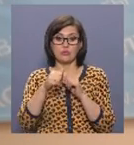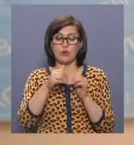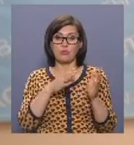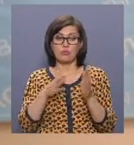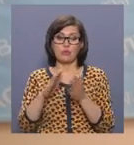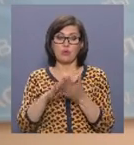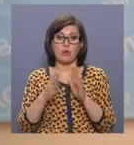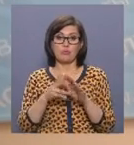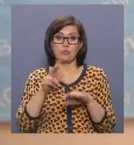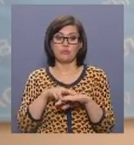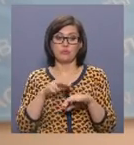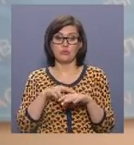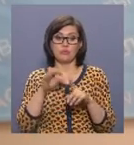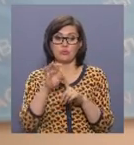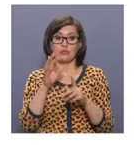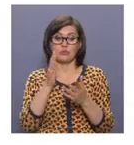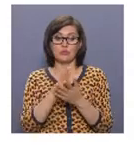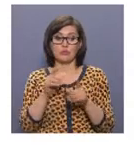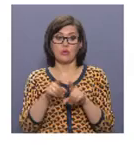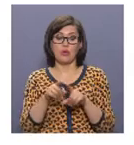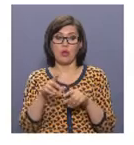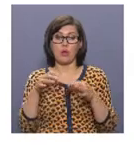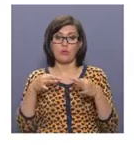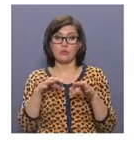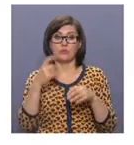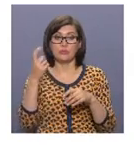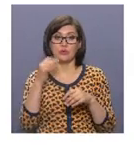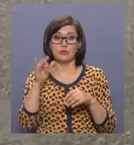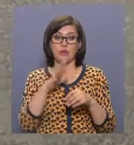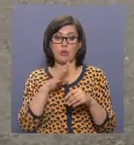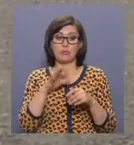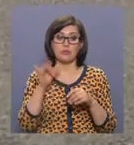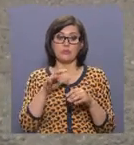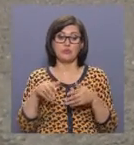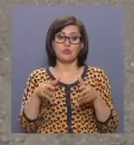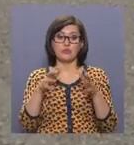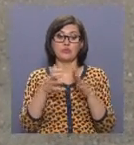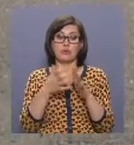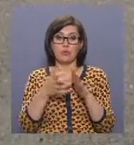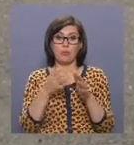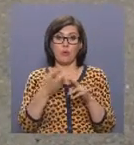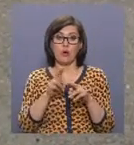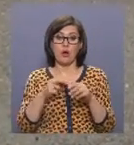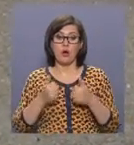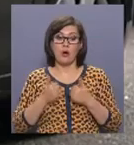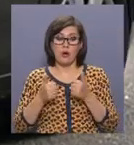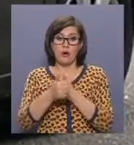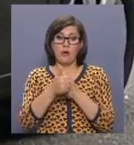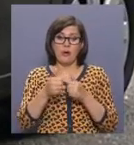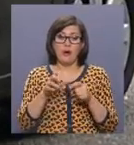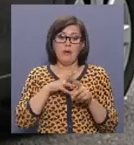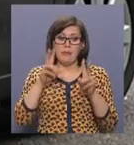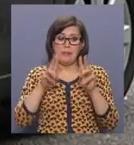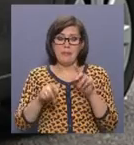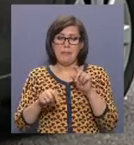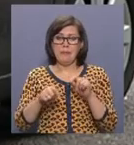тұрақтандырып, полицияның бірден бір мақсаты болып табылады. Көлік иелерінің қара жолға сыйыспай қалуы, менмендеп алға ұмтылуы немесе жол